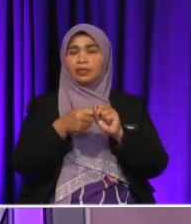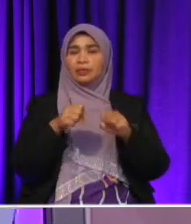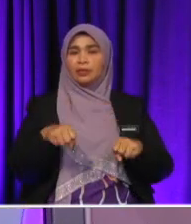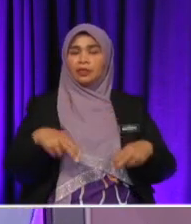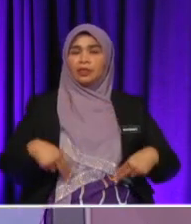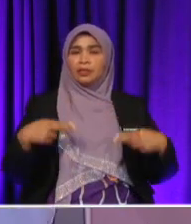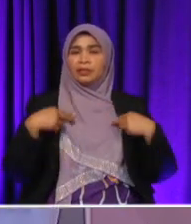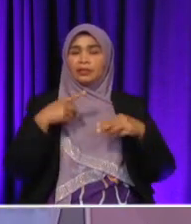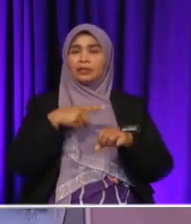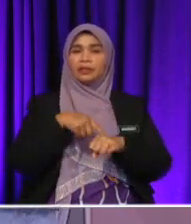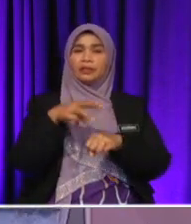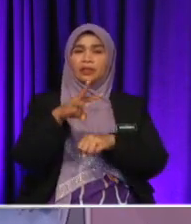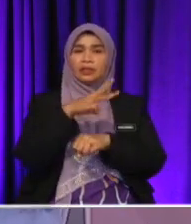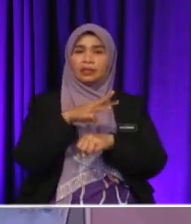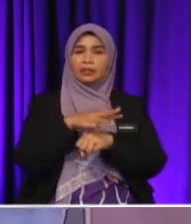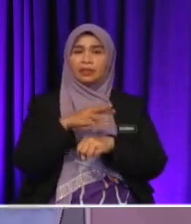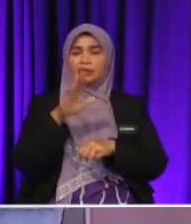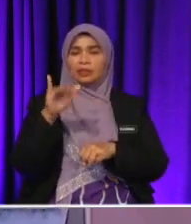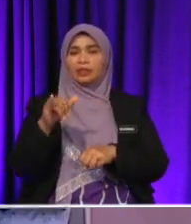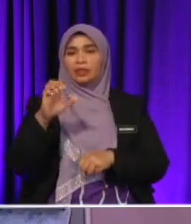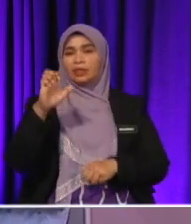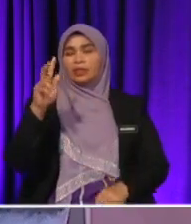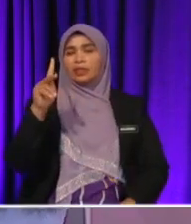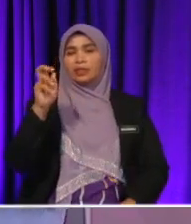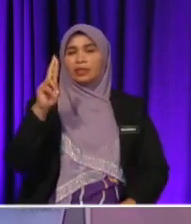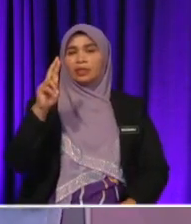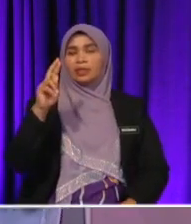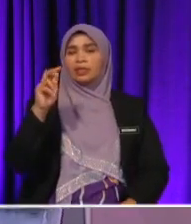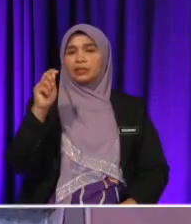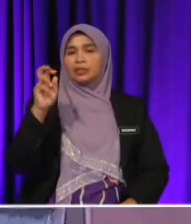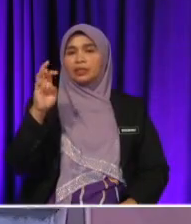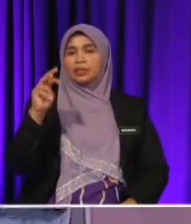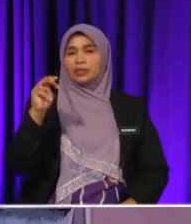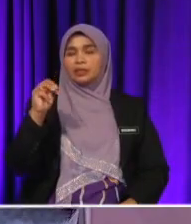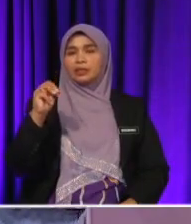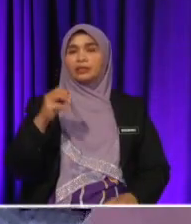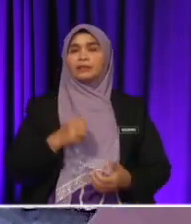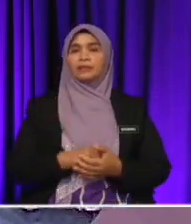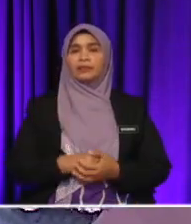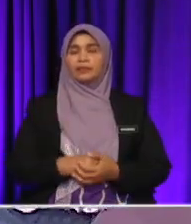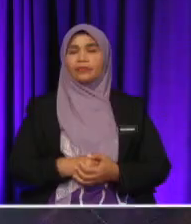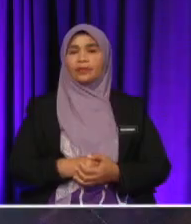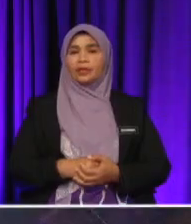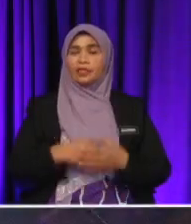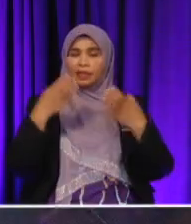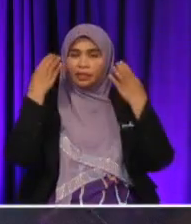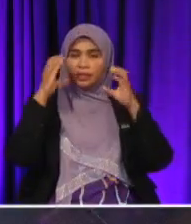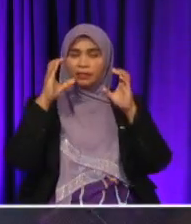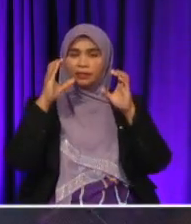di kawasan yang ekstrim seperti kawasannya banyak kandungan garamnya